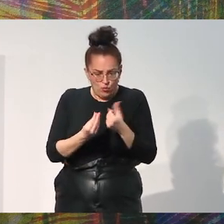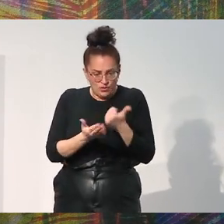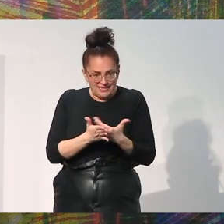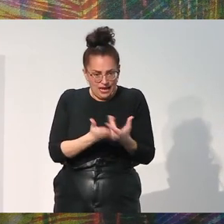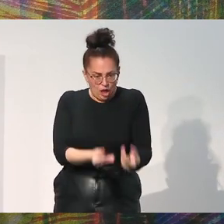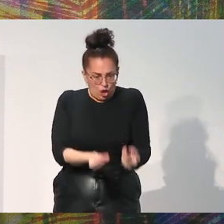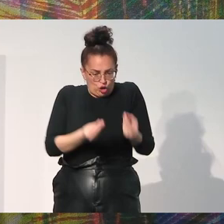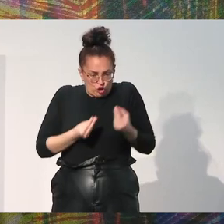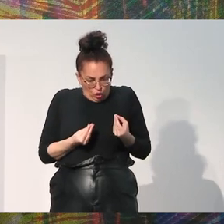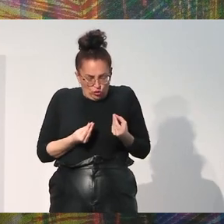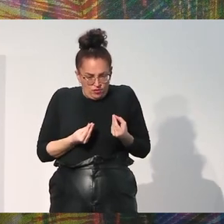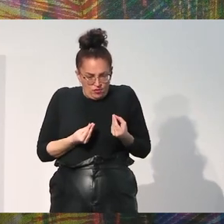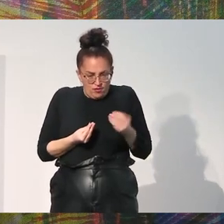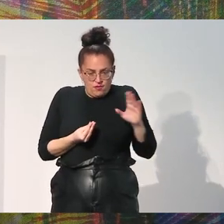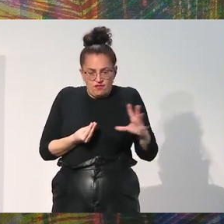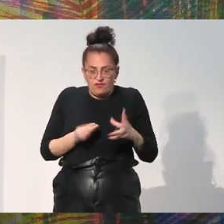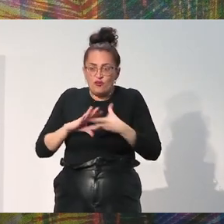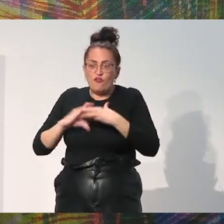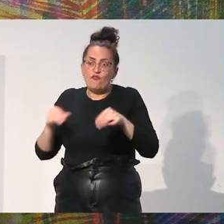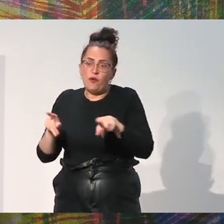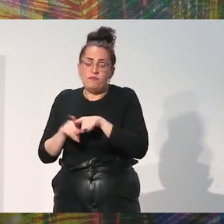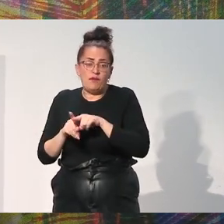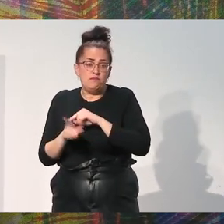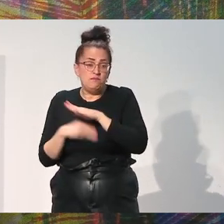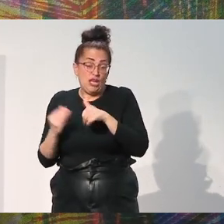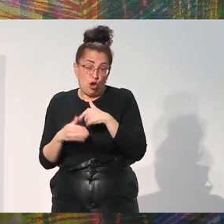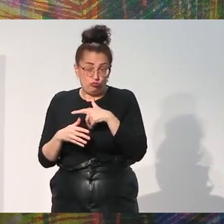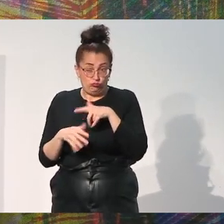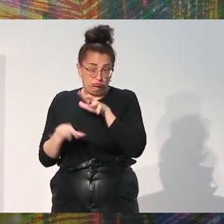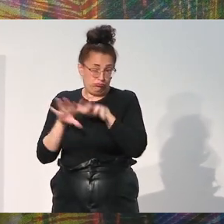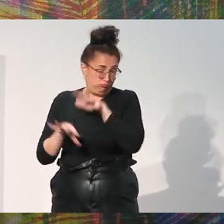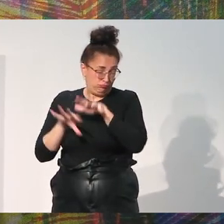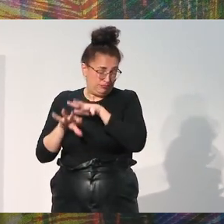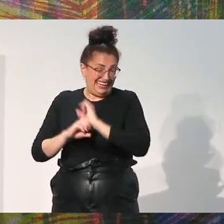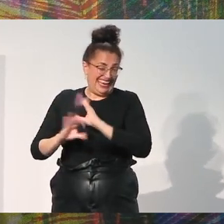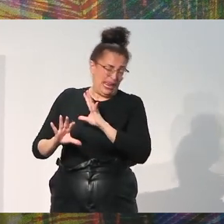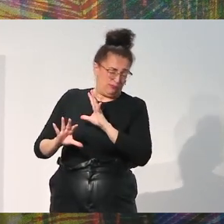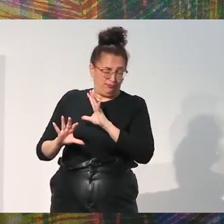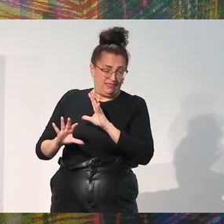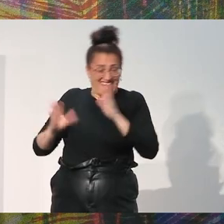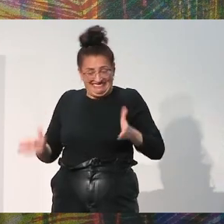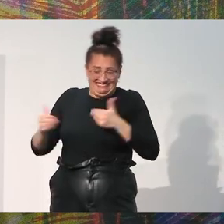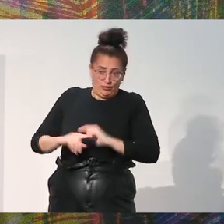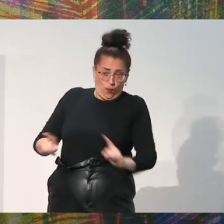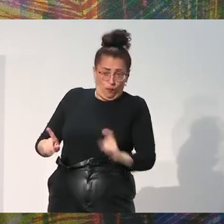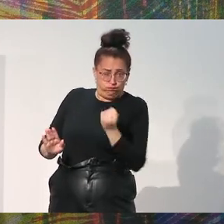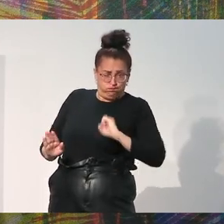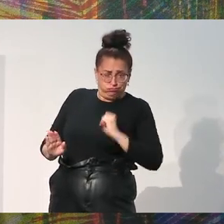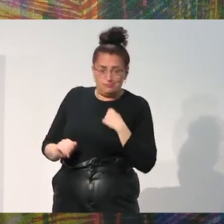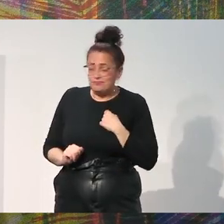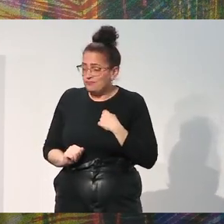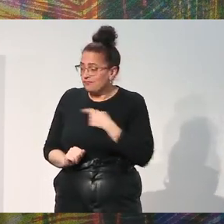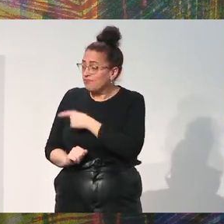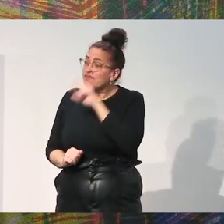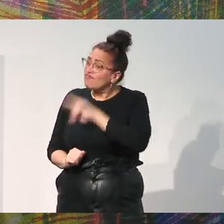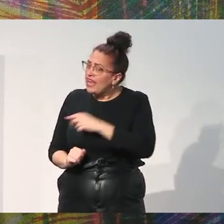forme... bâtarde, quoi. Voilà. Qui est extrêmement